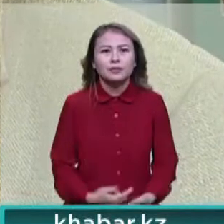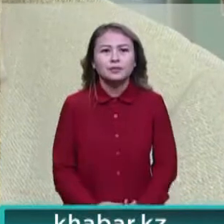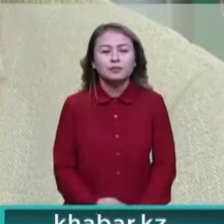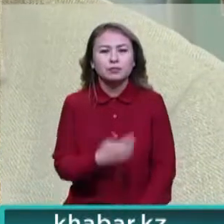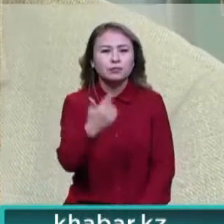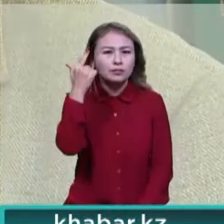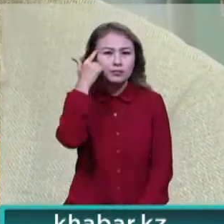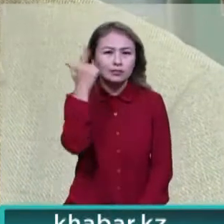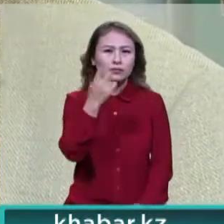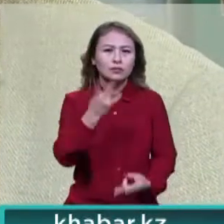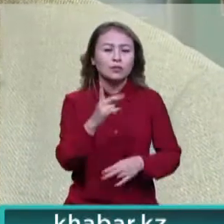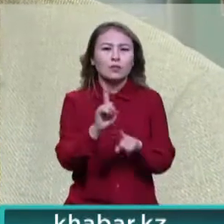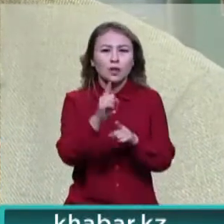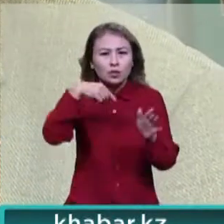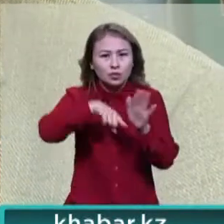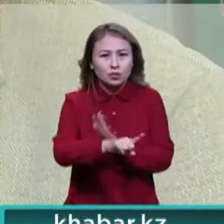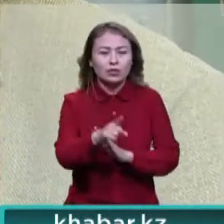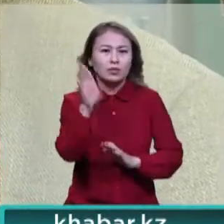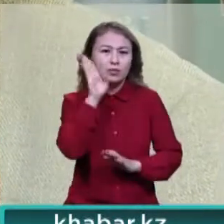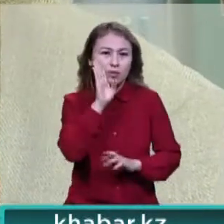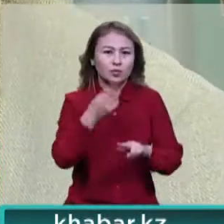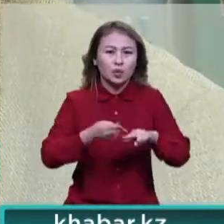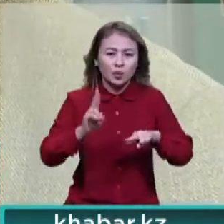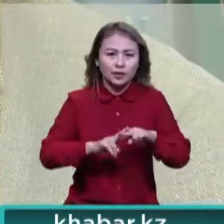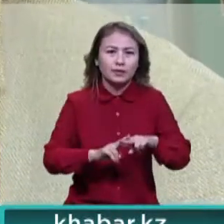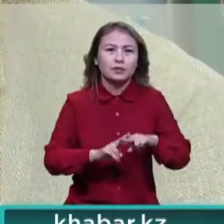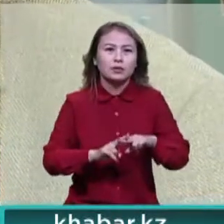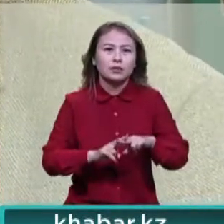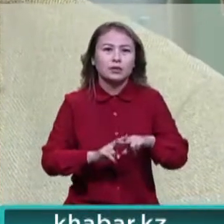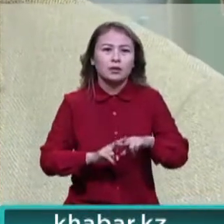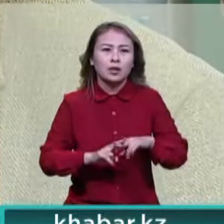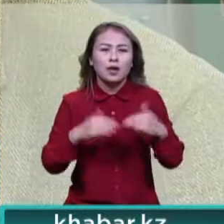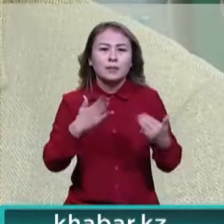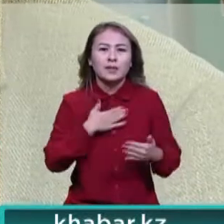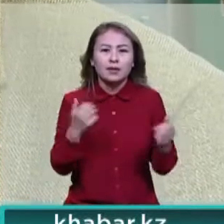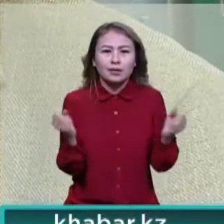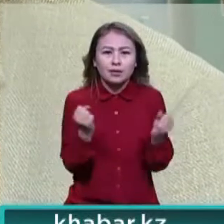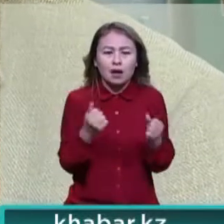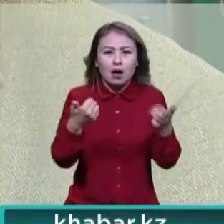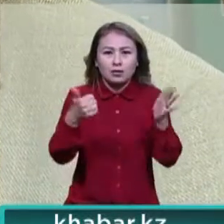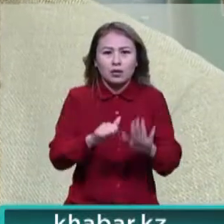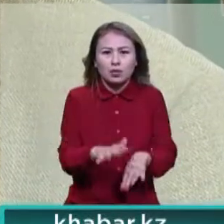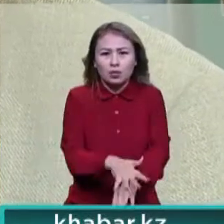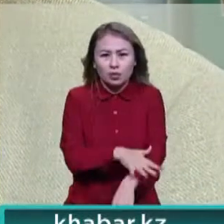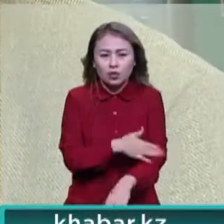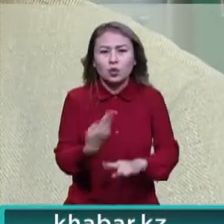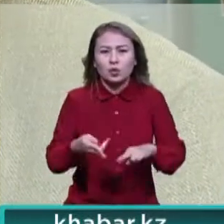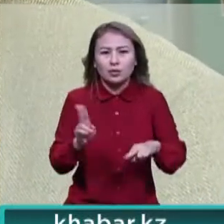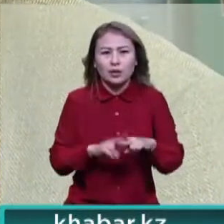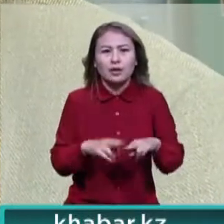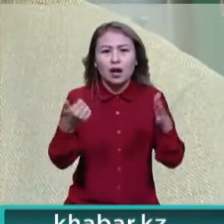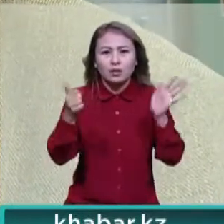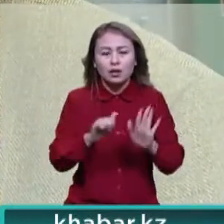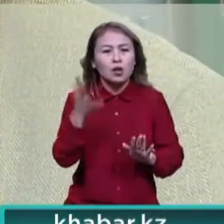бұған, өйткені су асты дүниесі ғой. Сондықтан әсіресе бізде қыс 6 ай бойы ұзақ қой. Сол 6 ай